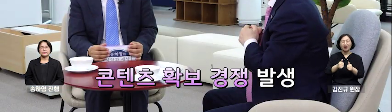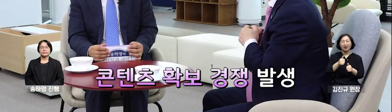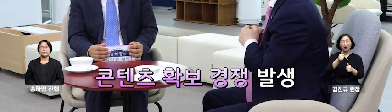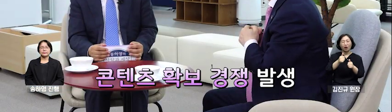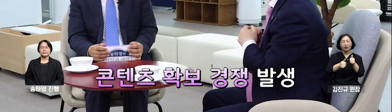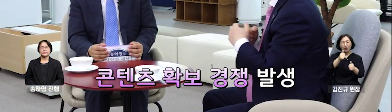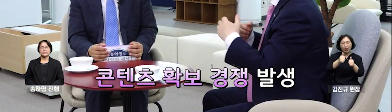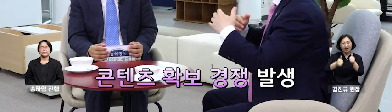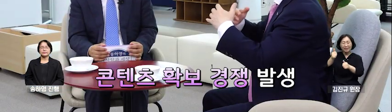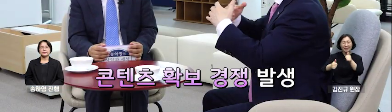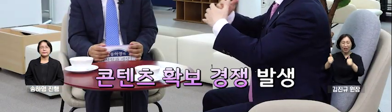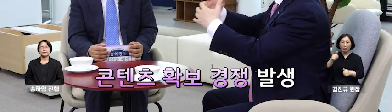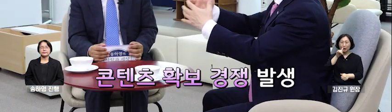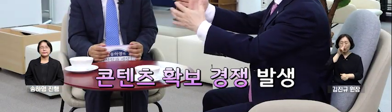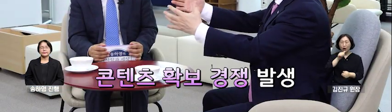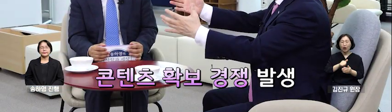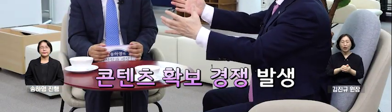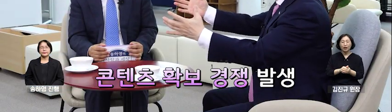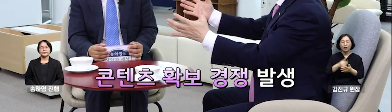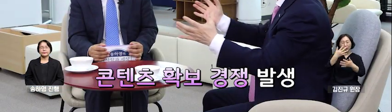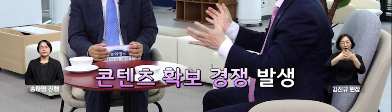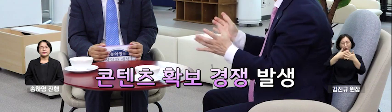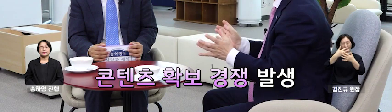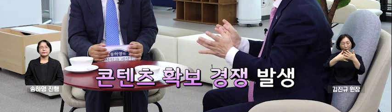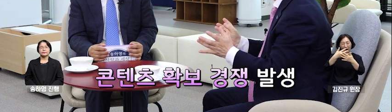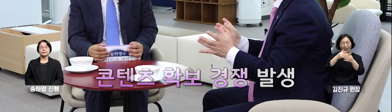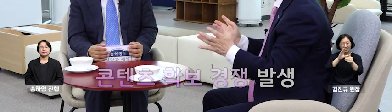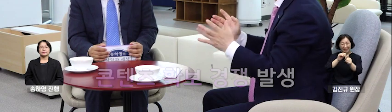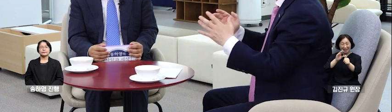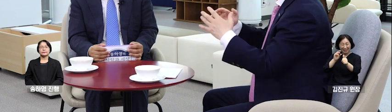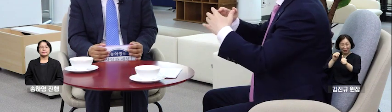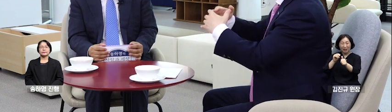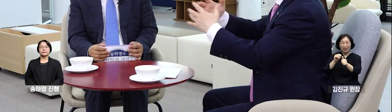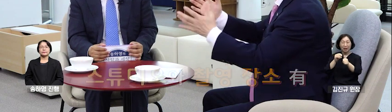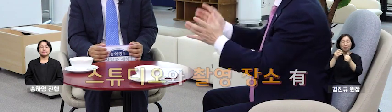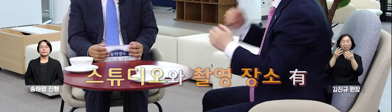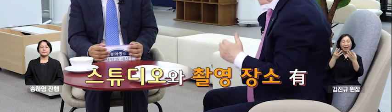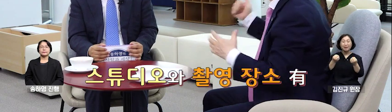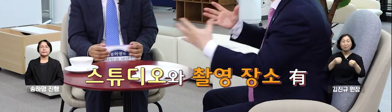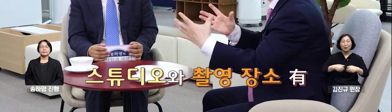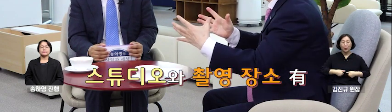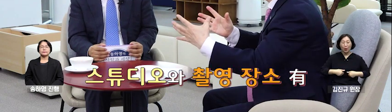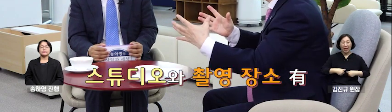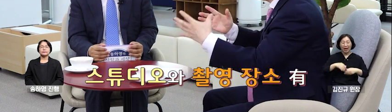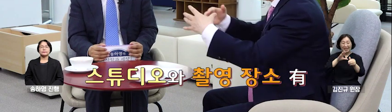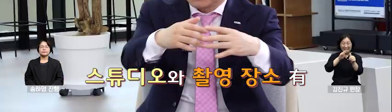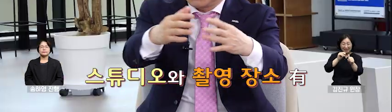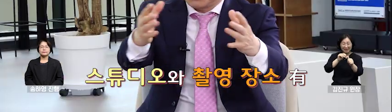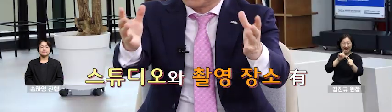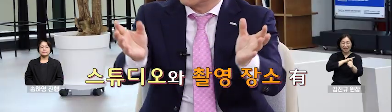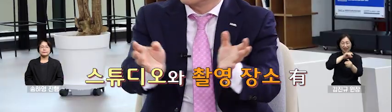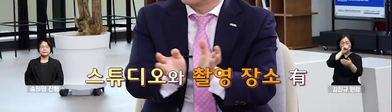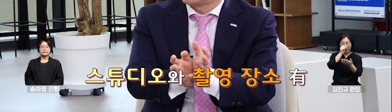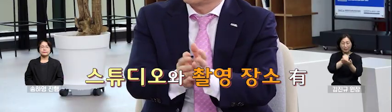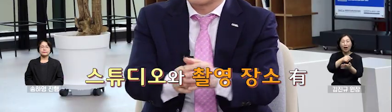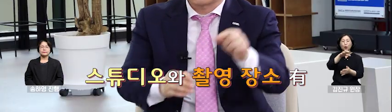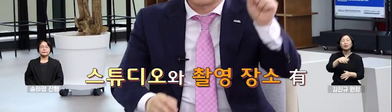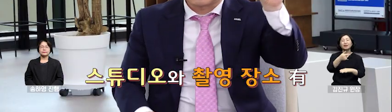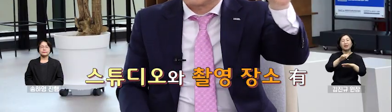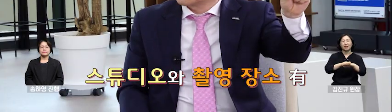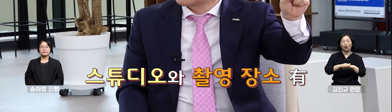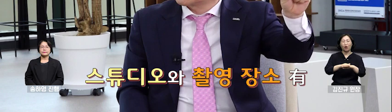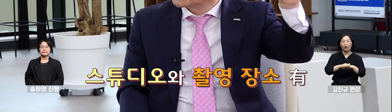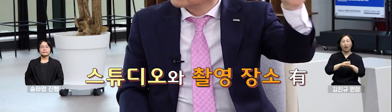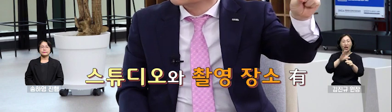벌어진 겁니다 그러다 보니까 콘텐츠 영어 1 드럼으로 많이 찍어야 되는데 집게 최적의 장소가 대전의 스튜디오도 있고요 그 다음에